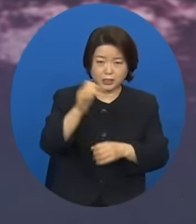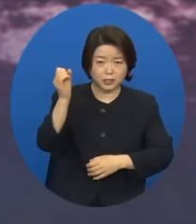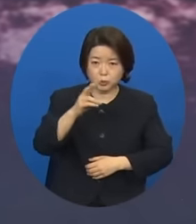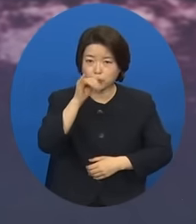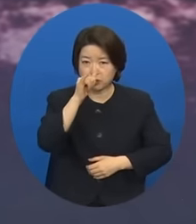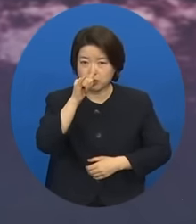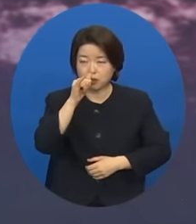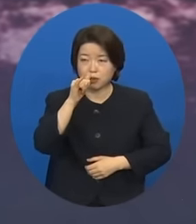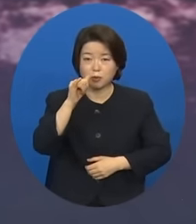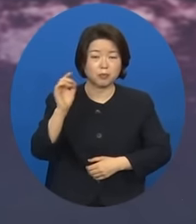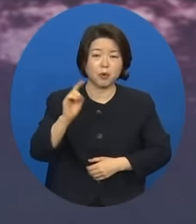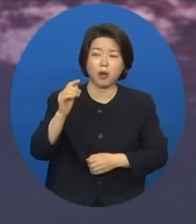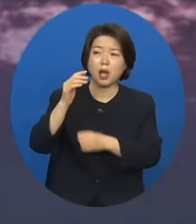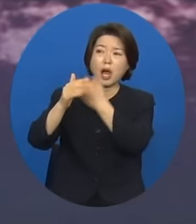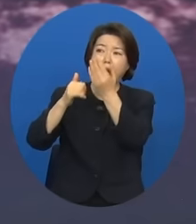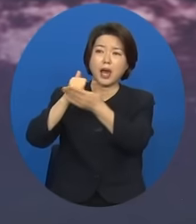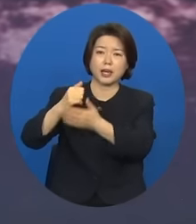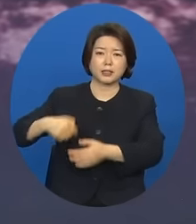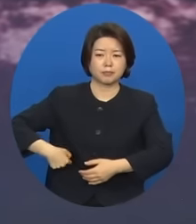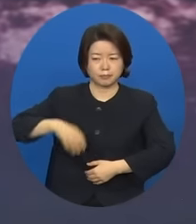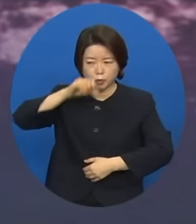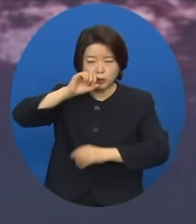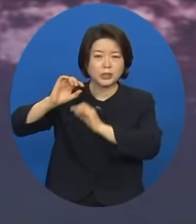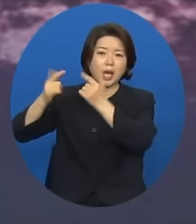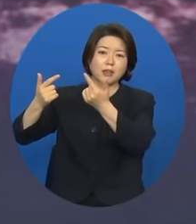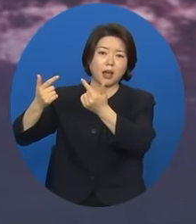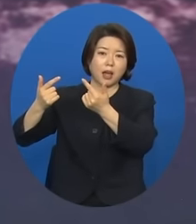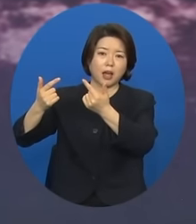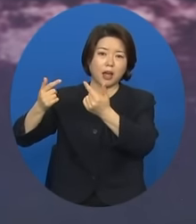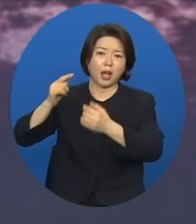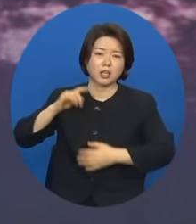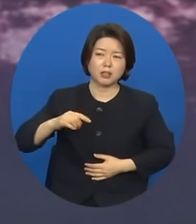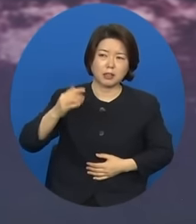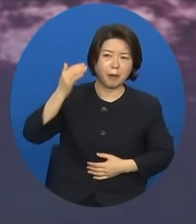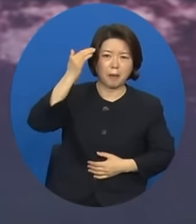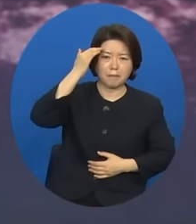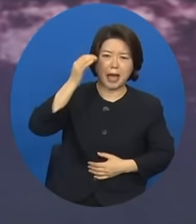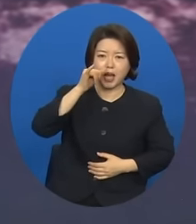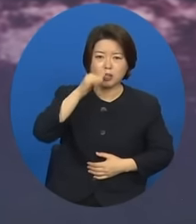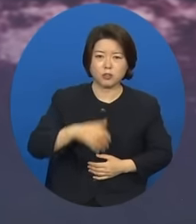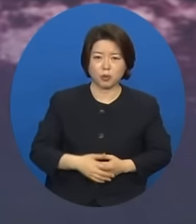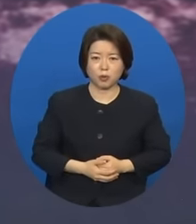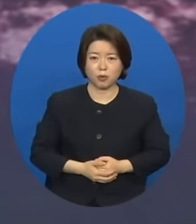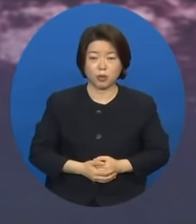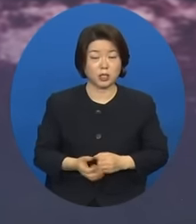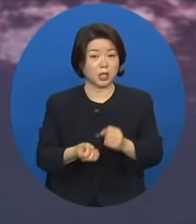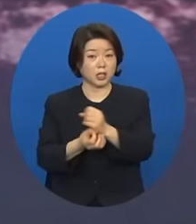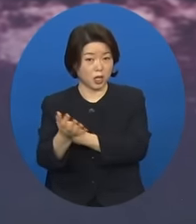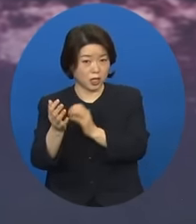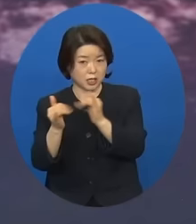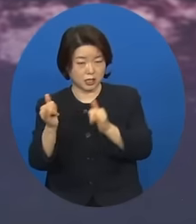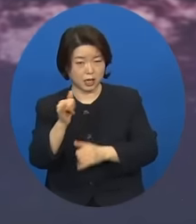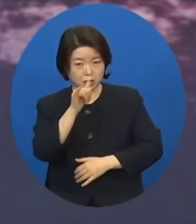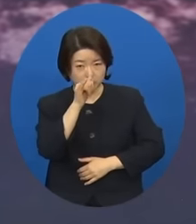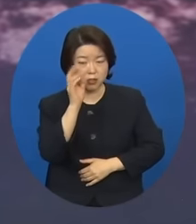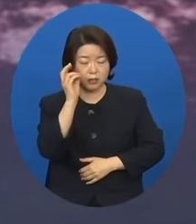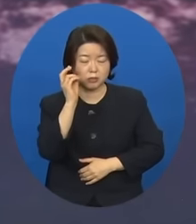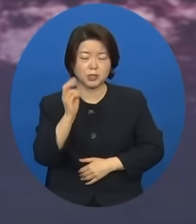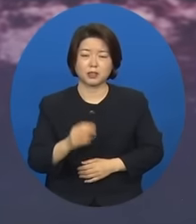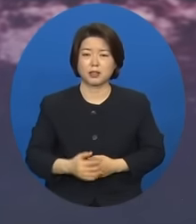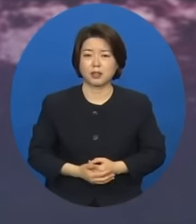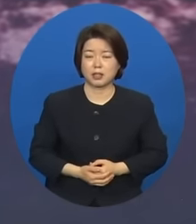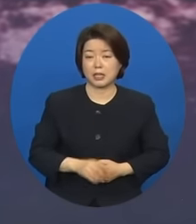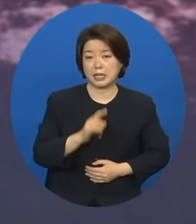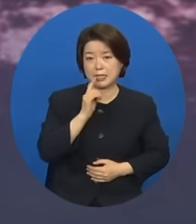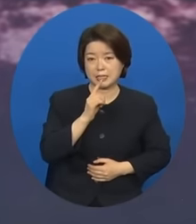하나님은 선하지 않다라는 더미가 있습니다 아마 여기에 영향을 받은 분들이 아마 계실 겁니다이